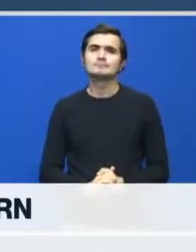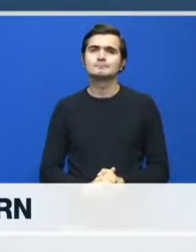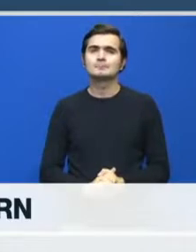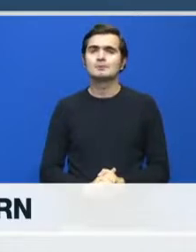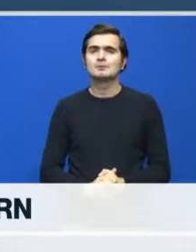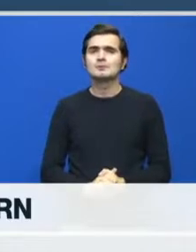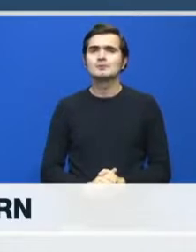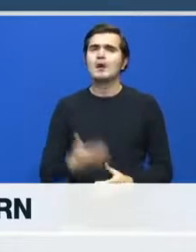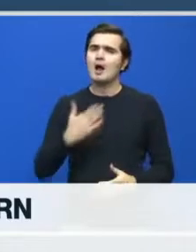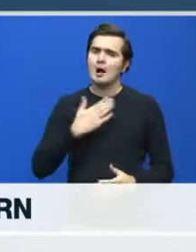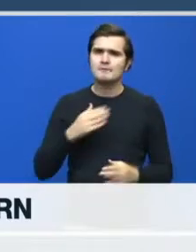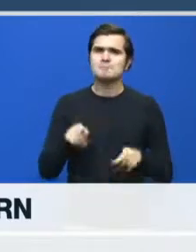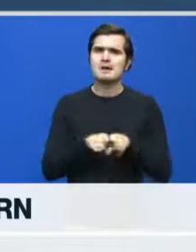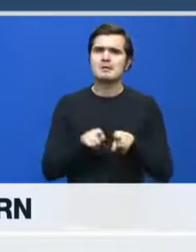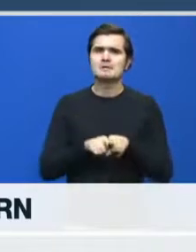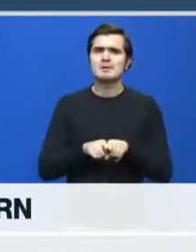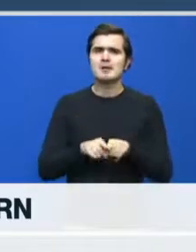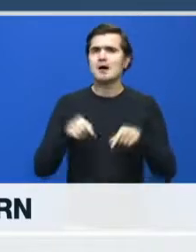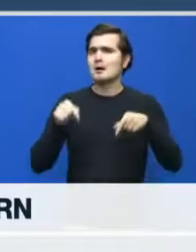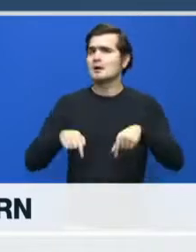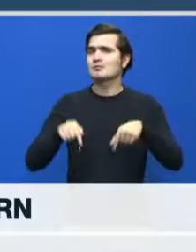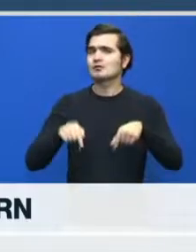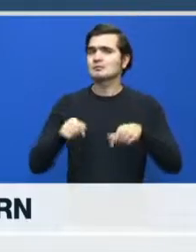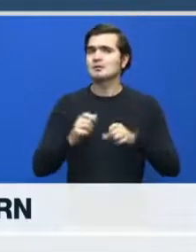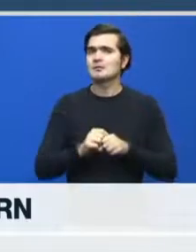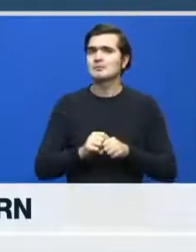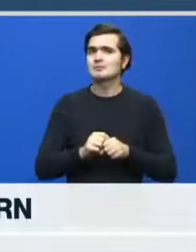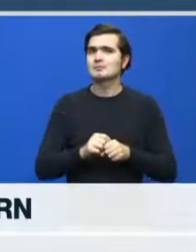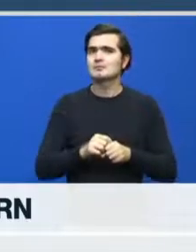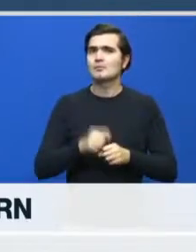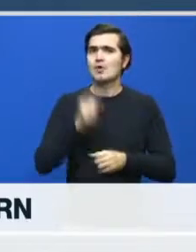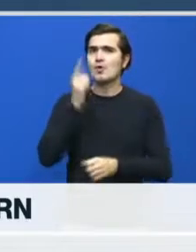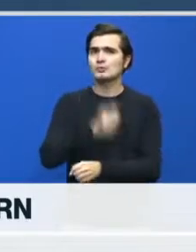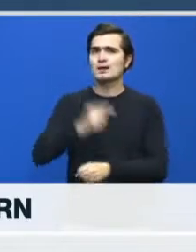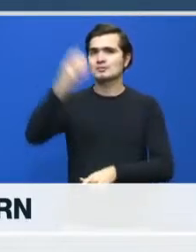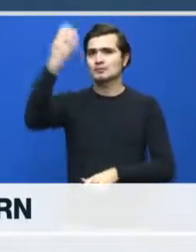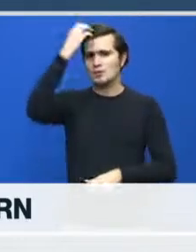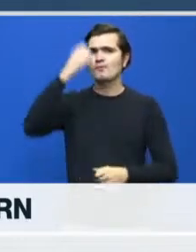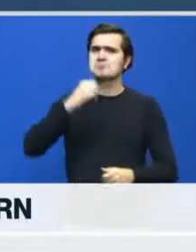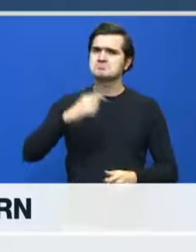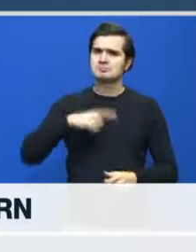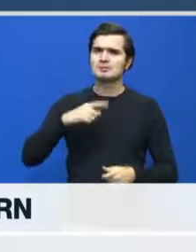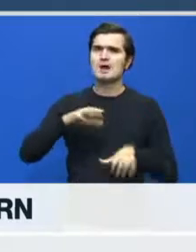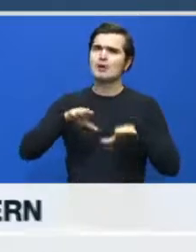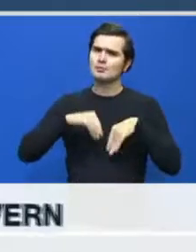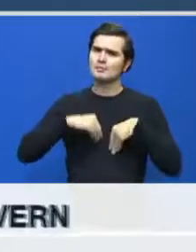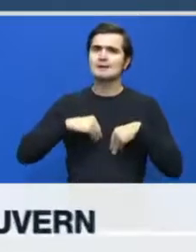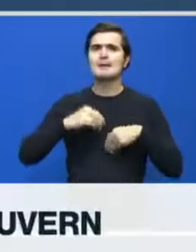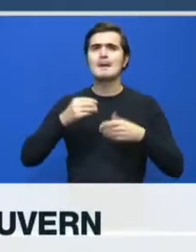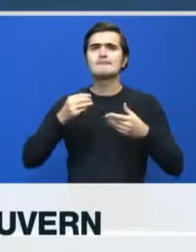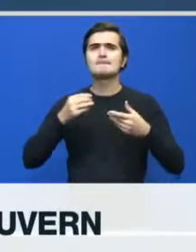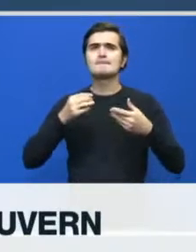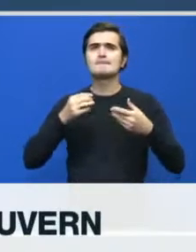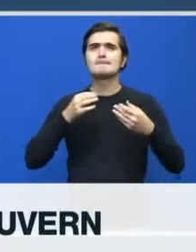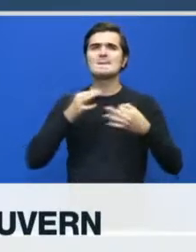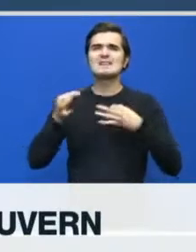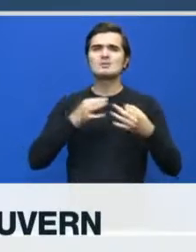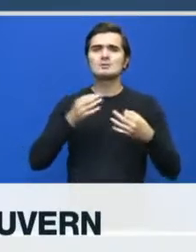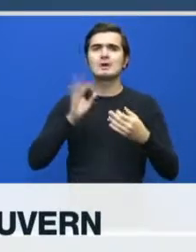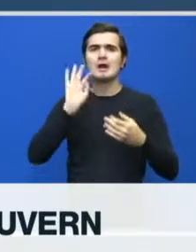Avem, de asemenea, adoptate în această ordonanță a Guvernului și măsuri care au